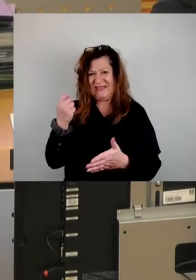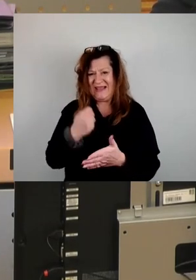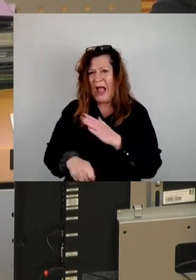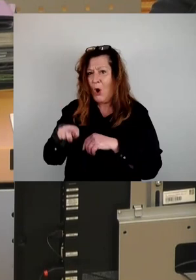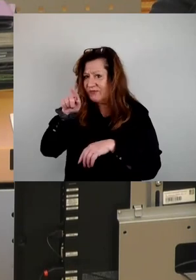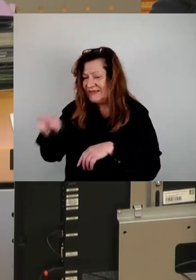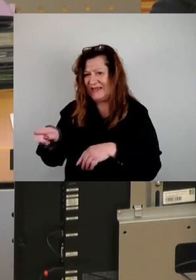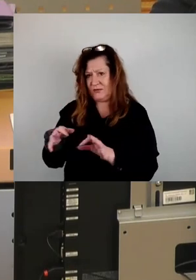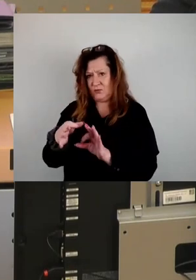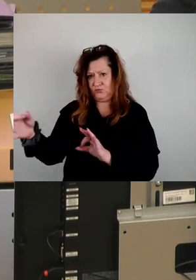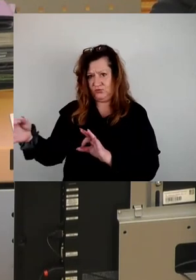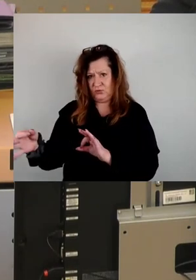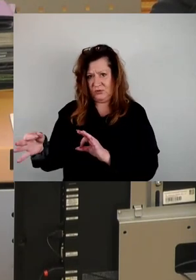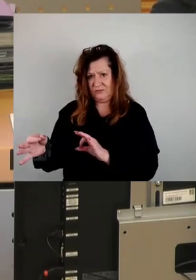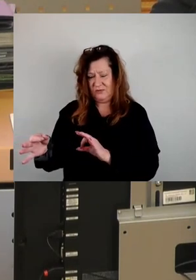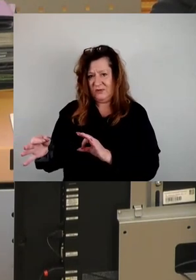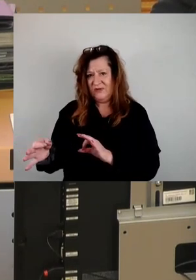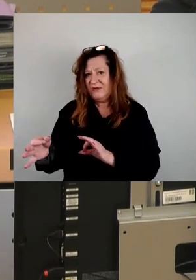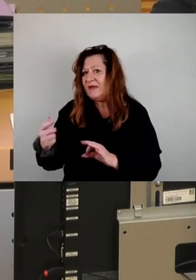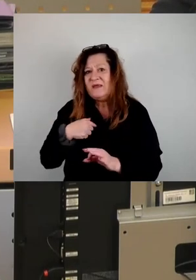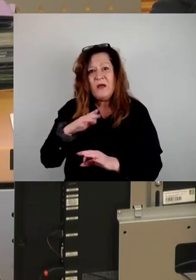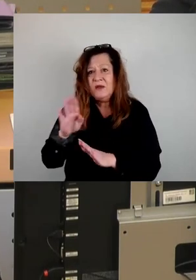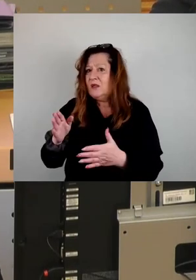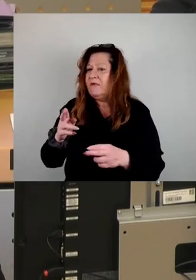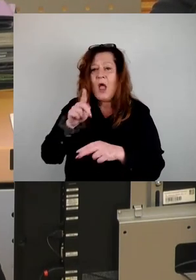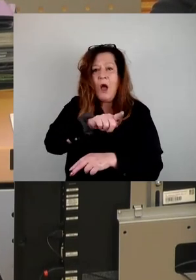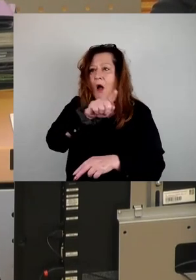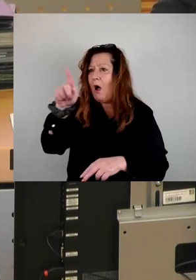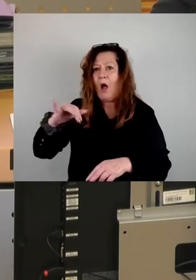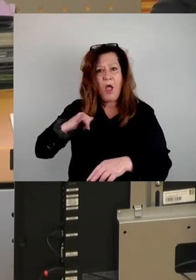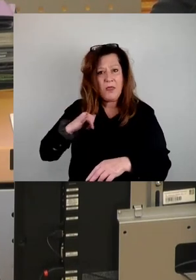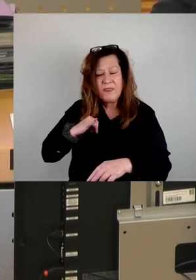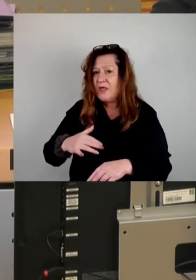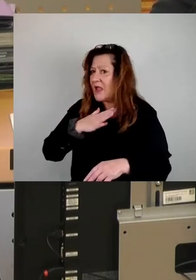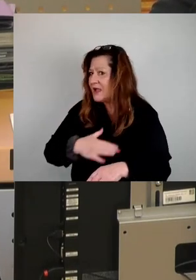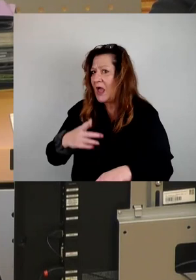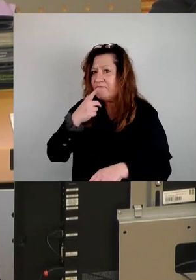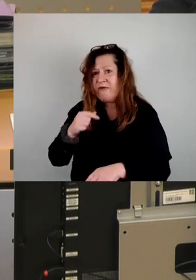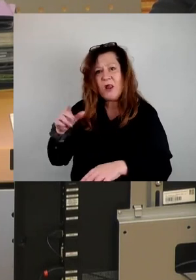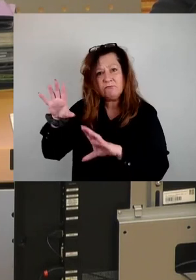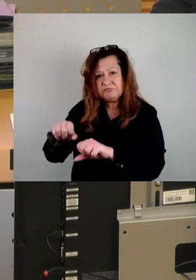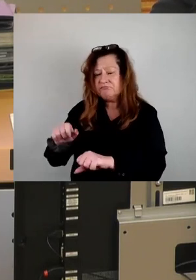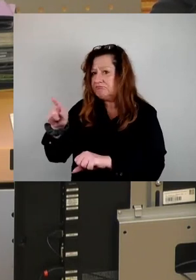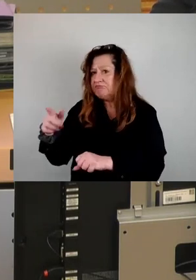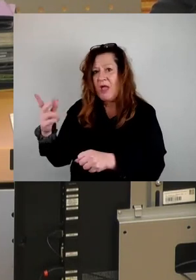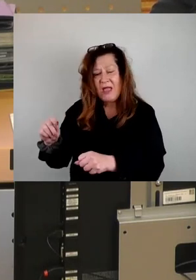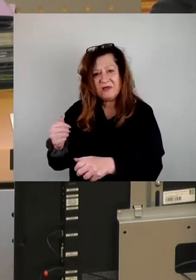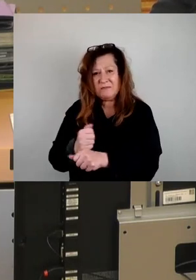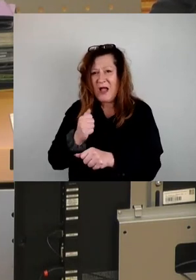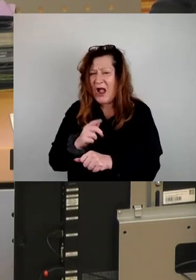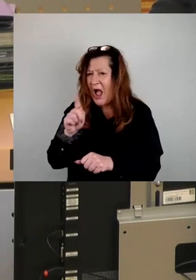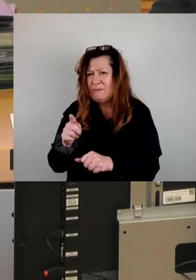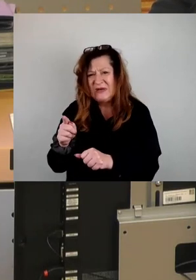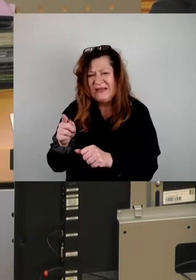nicht gesagt, dass es gewisse Bürger gibt, die bestimmte Interessen auf diesem Grundstück haben, die sich auch gern dort aufhalten. Aber niemand von denen, die es dort